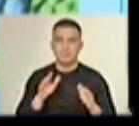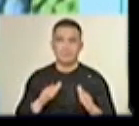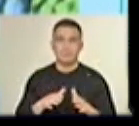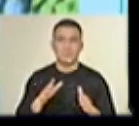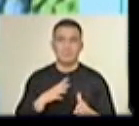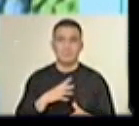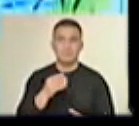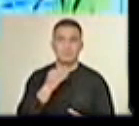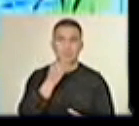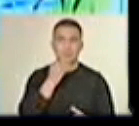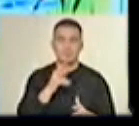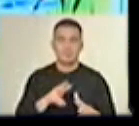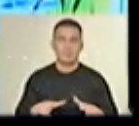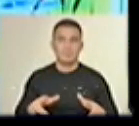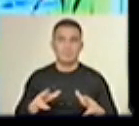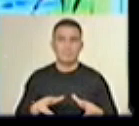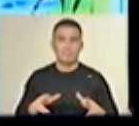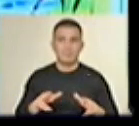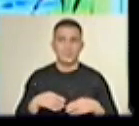ему лягушку.